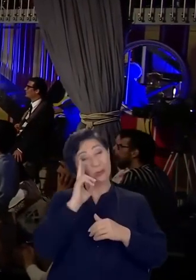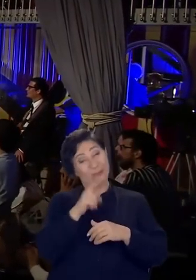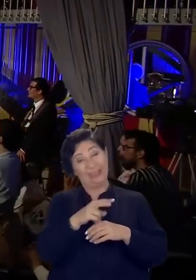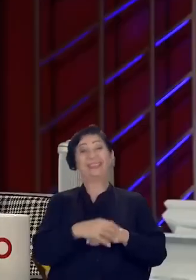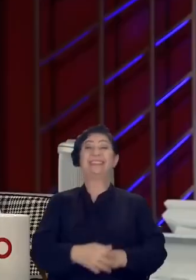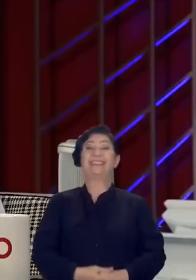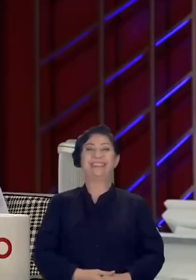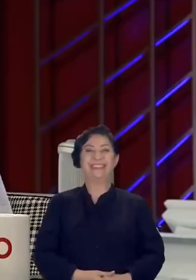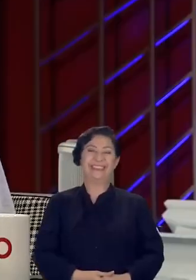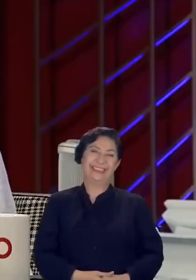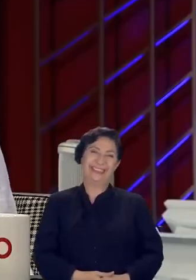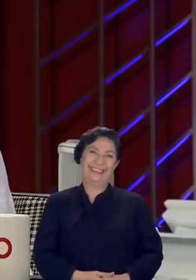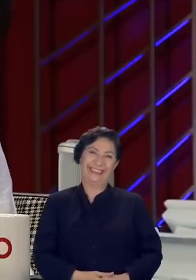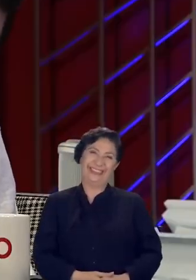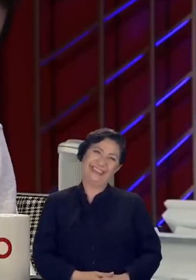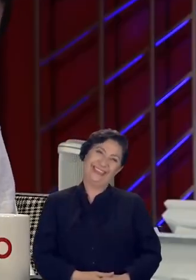Göreceğiz.